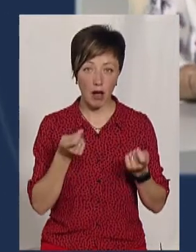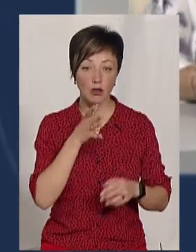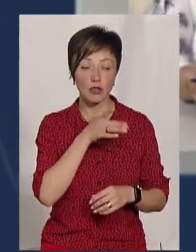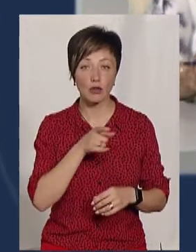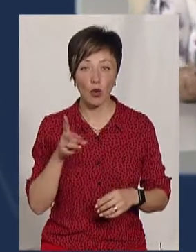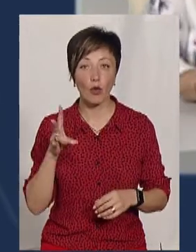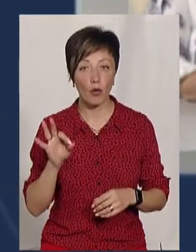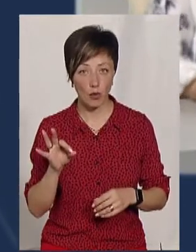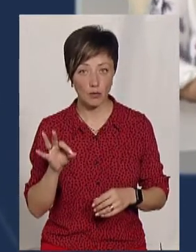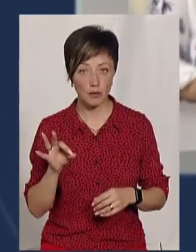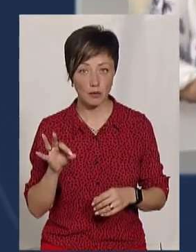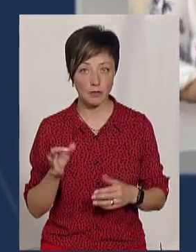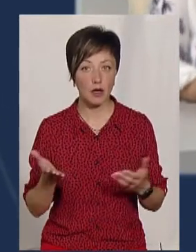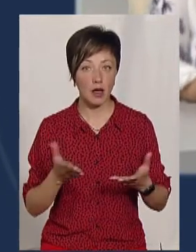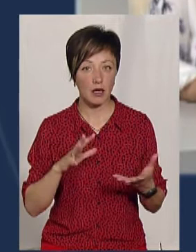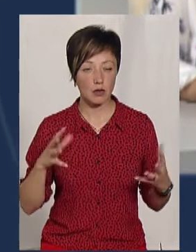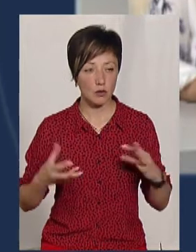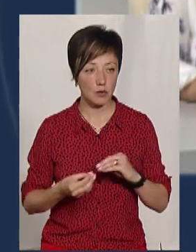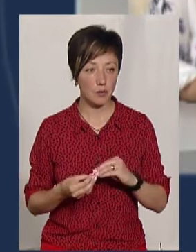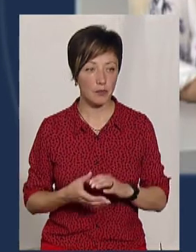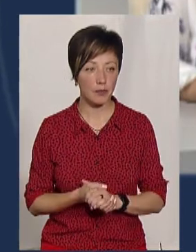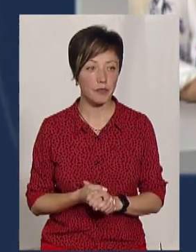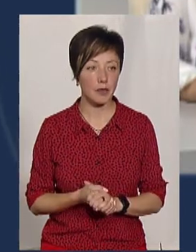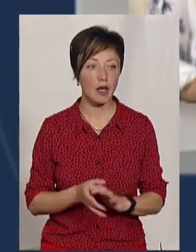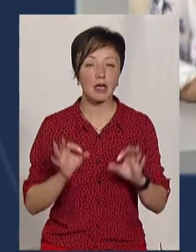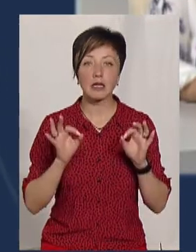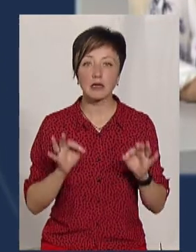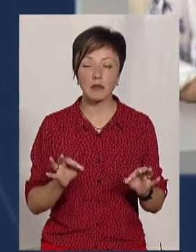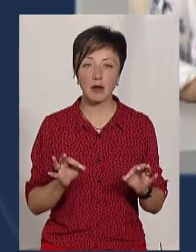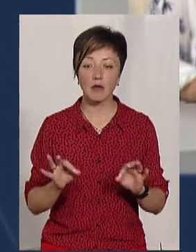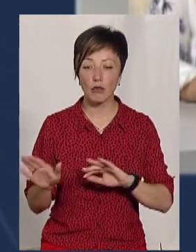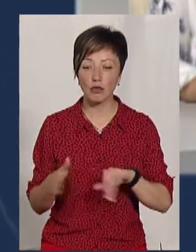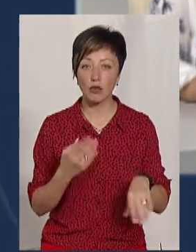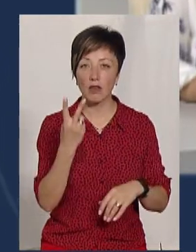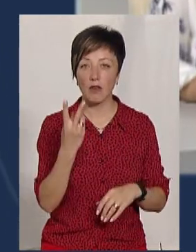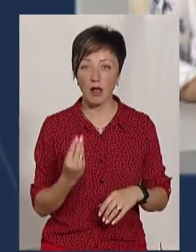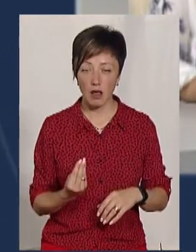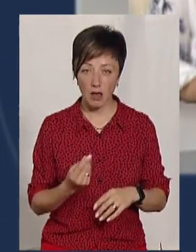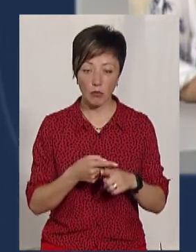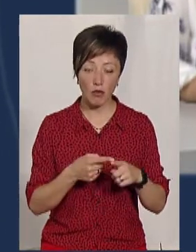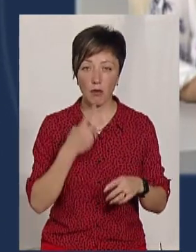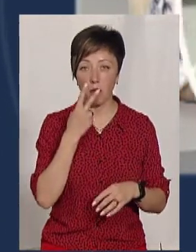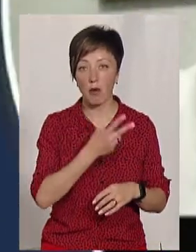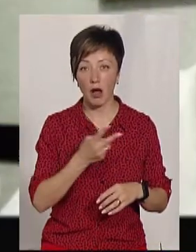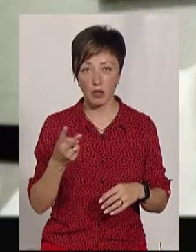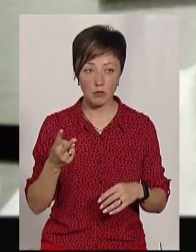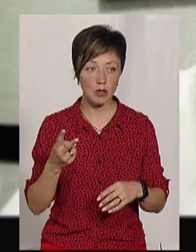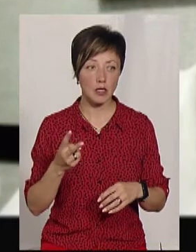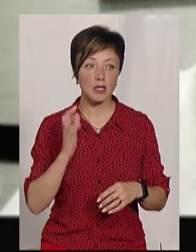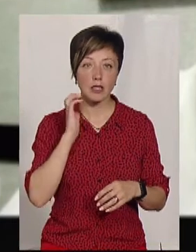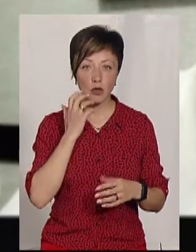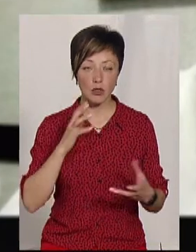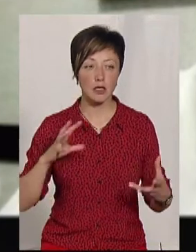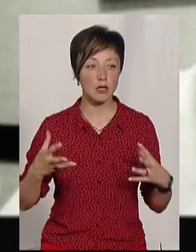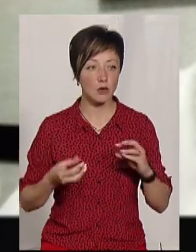мало часу, але... Так, насправді пройшло тільки 2,5 дні, але ми вже бачимо достатньо